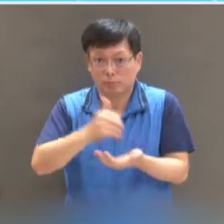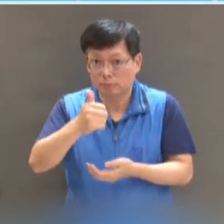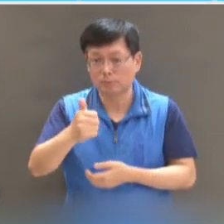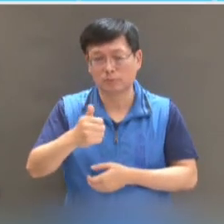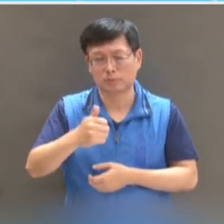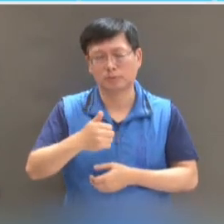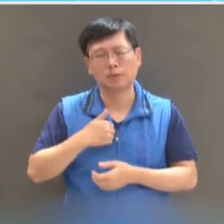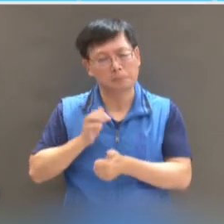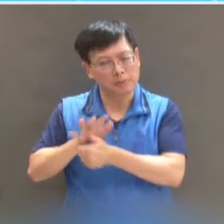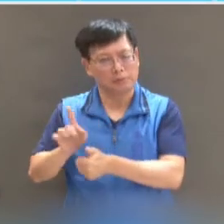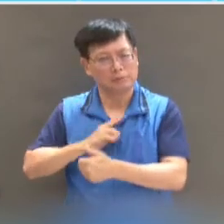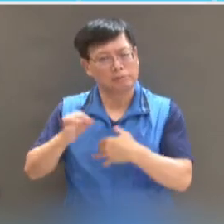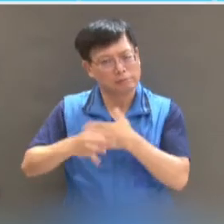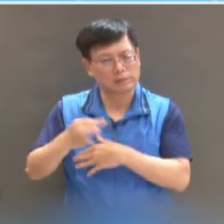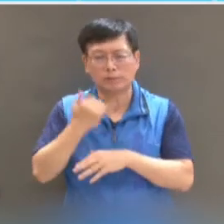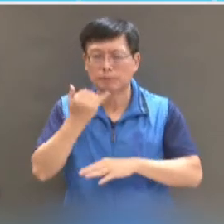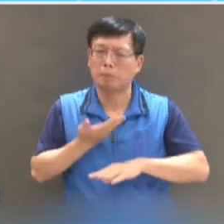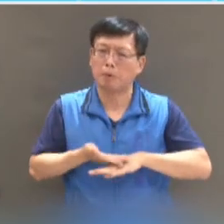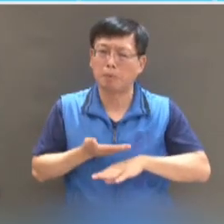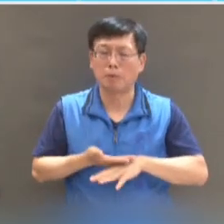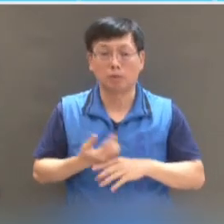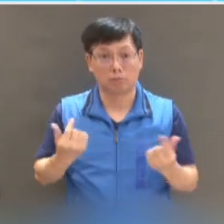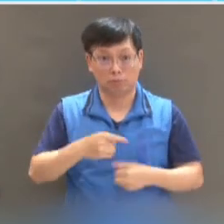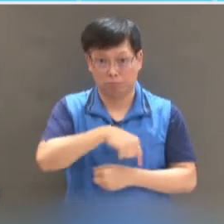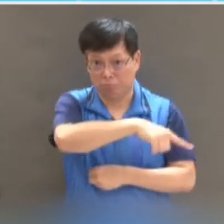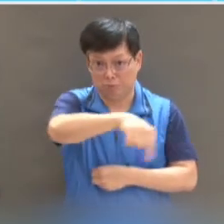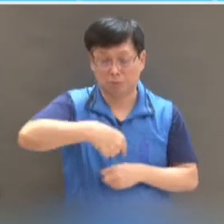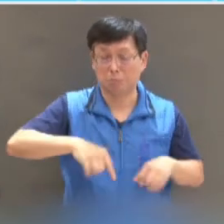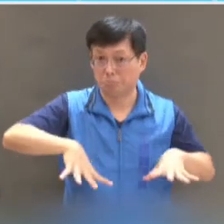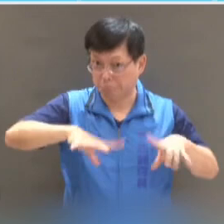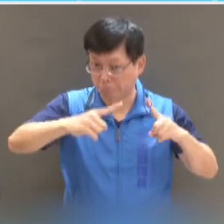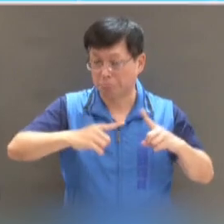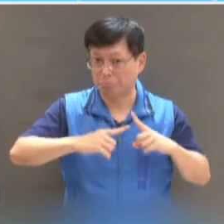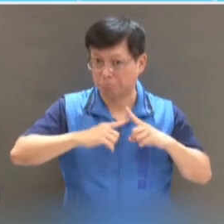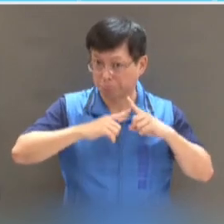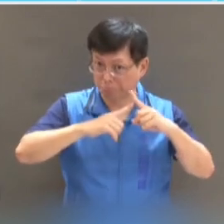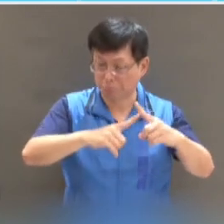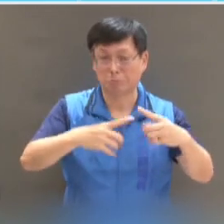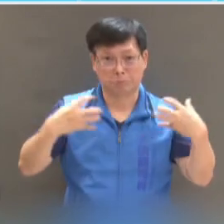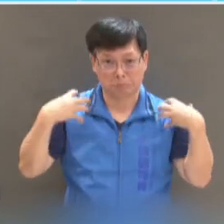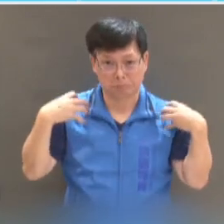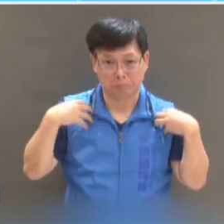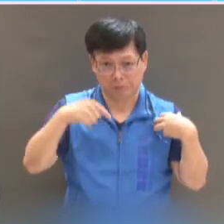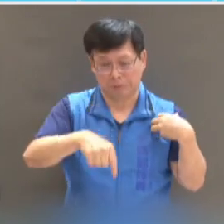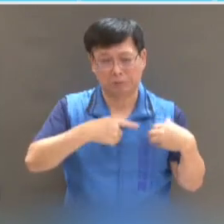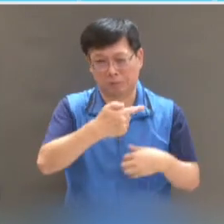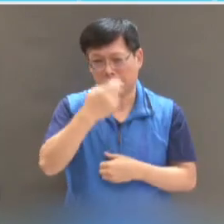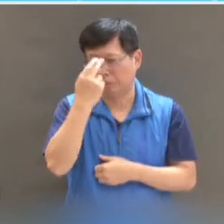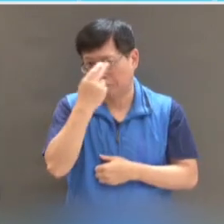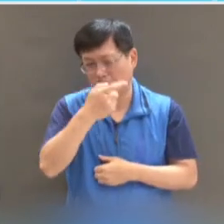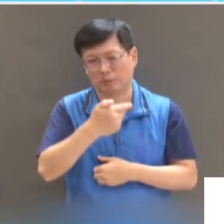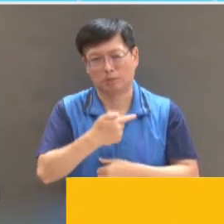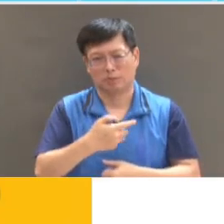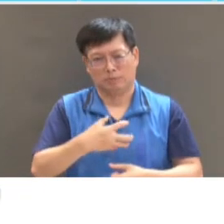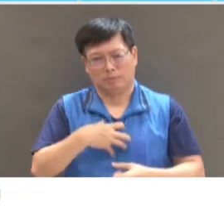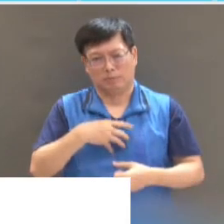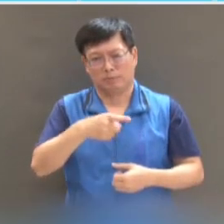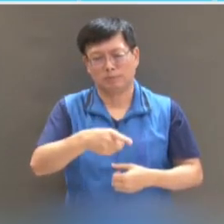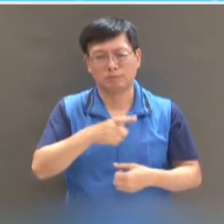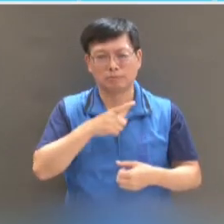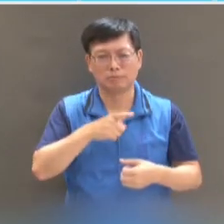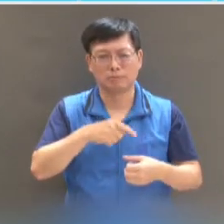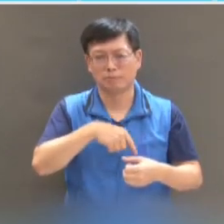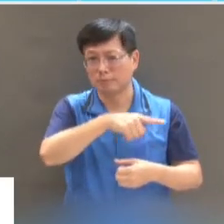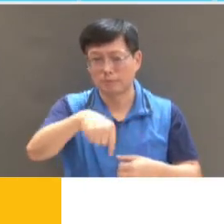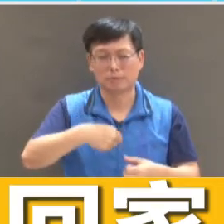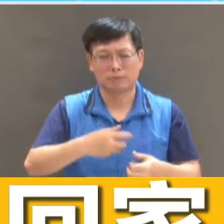安心。我觉得这一批在第一线作战的最辛苦的最危险的前后部队，这